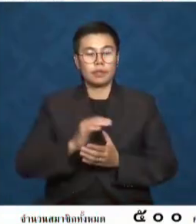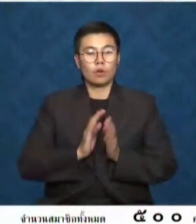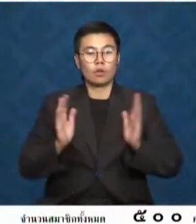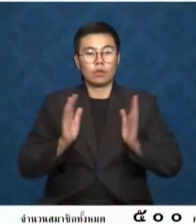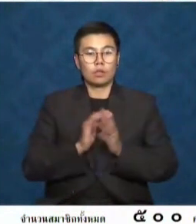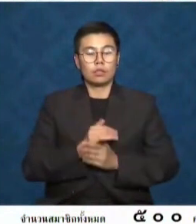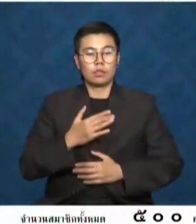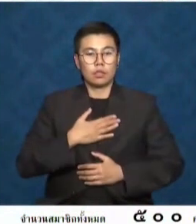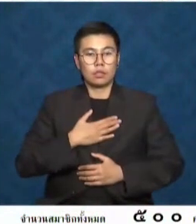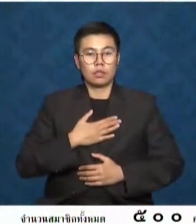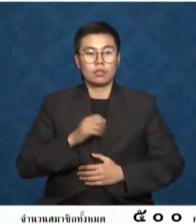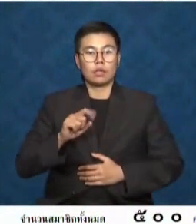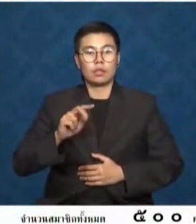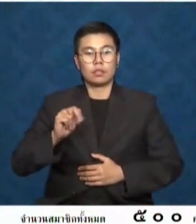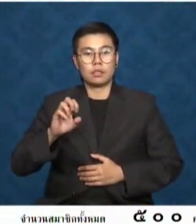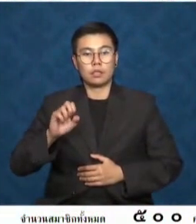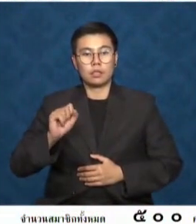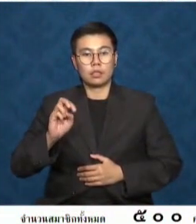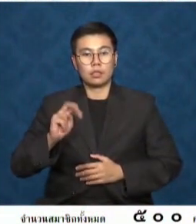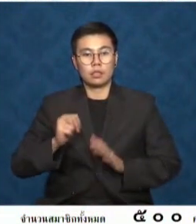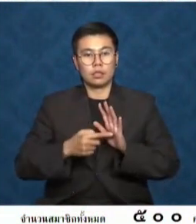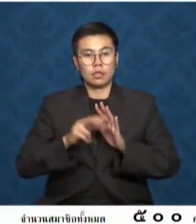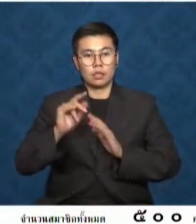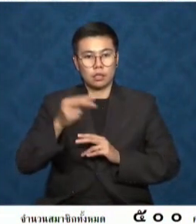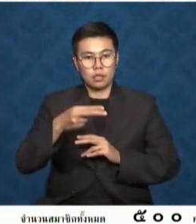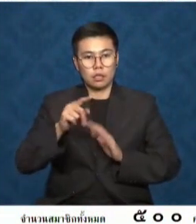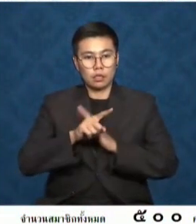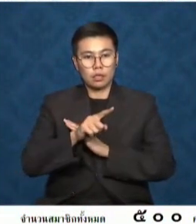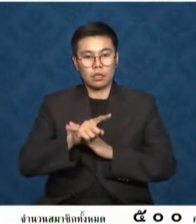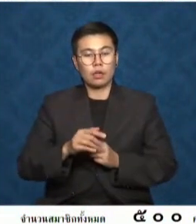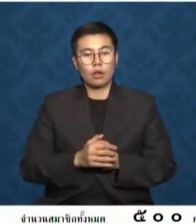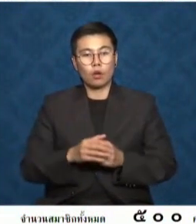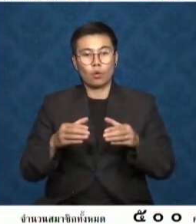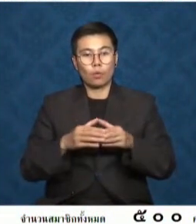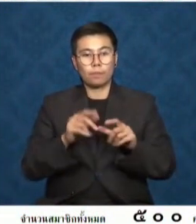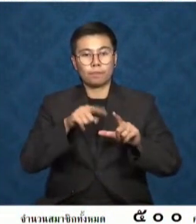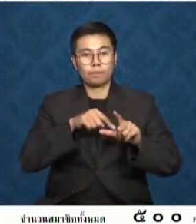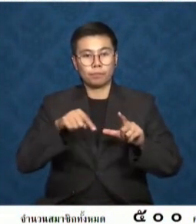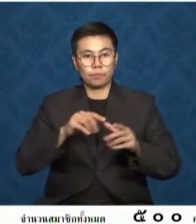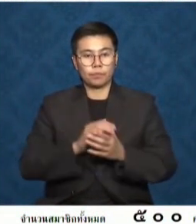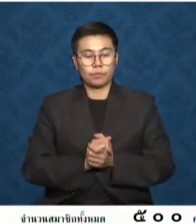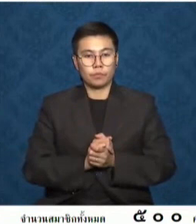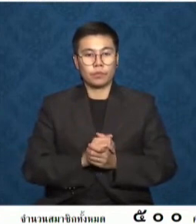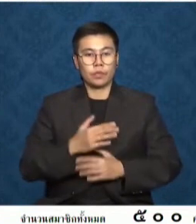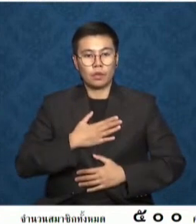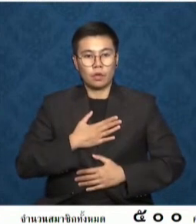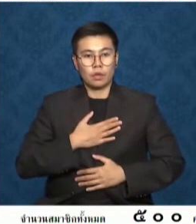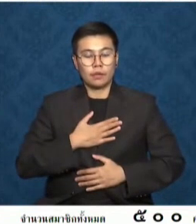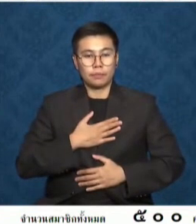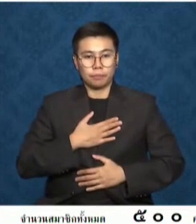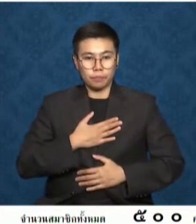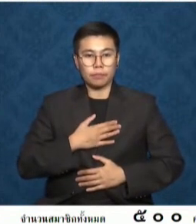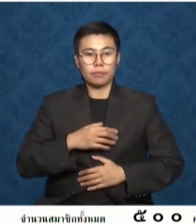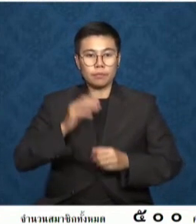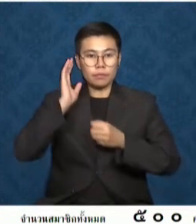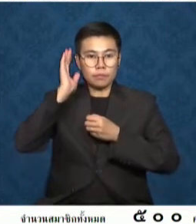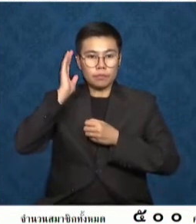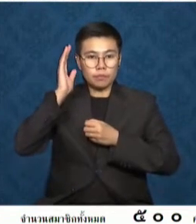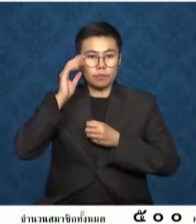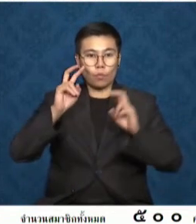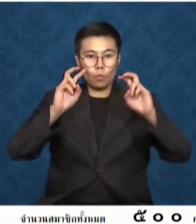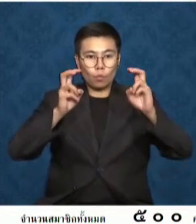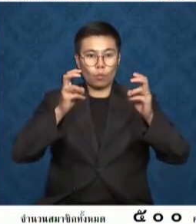ประธานค่ะดิฉันสัญญาณมณีนันท์ผู้แทนราษฎรกรุงเทพมหานครเขต11พรรคก้าวไกลค่ะดิฉันขอมีส่วนร่วมในการอภิปรายในย